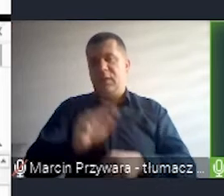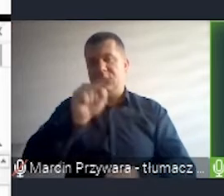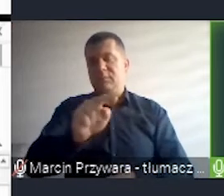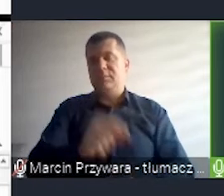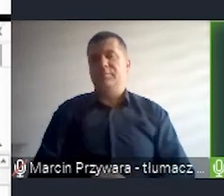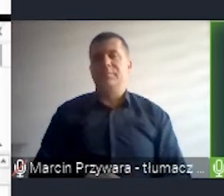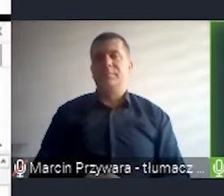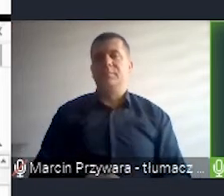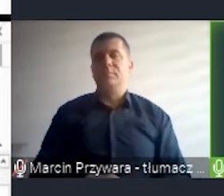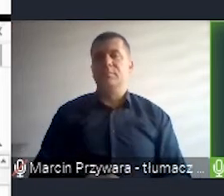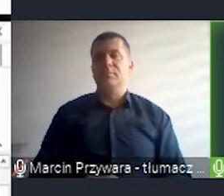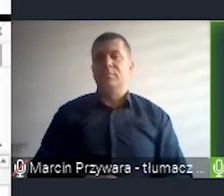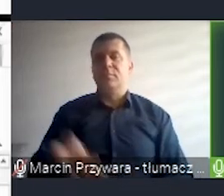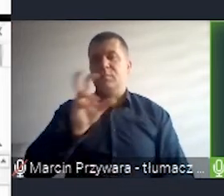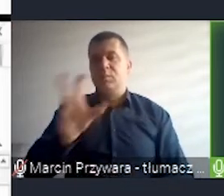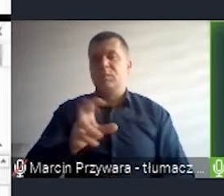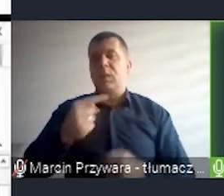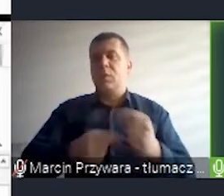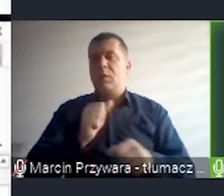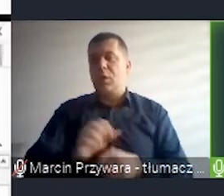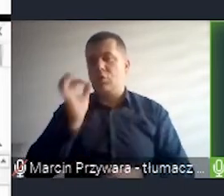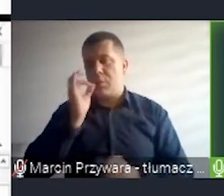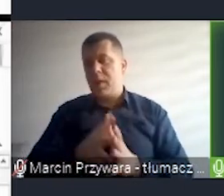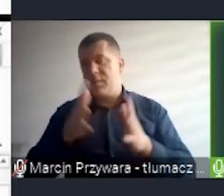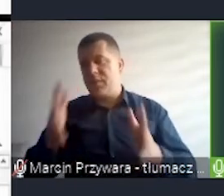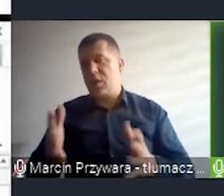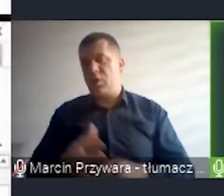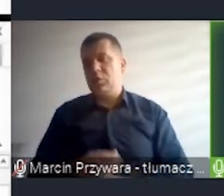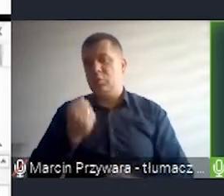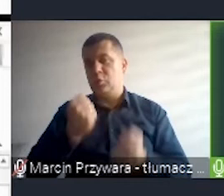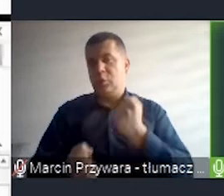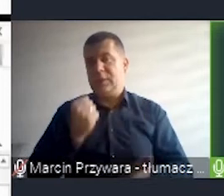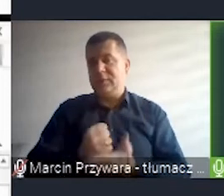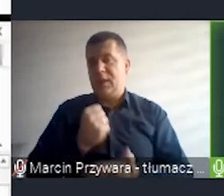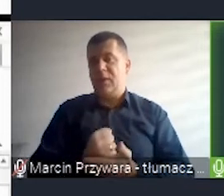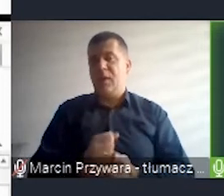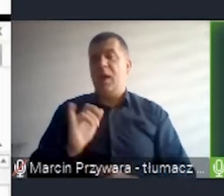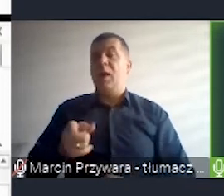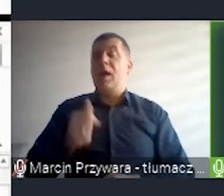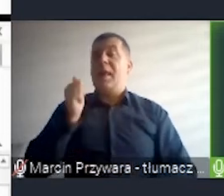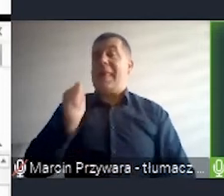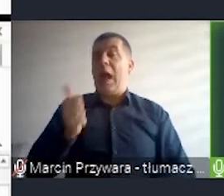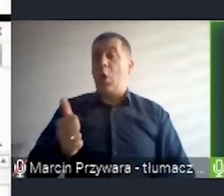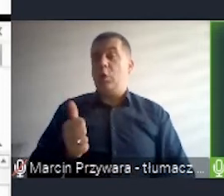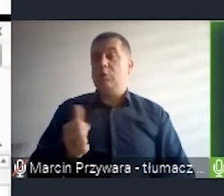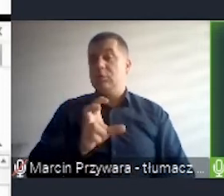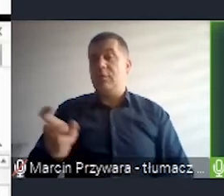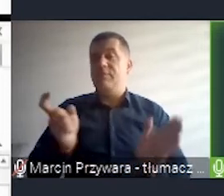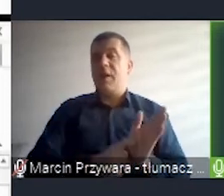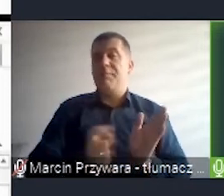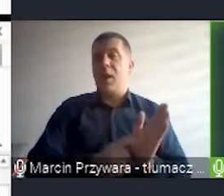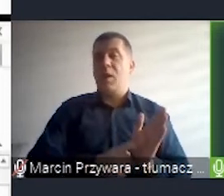bezpośrednio tego. Czy produkty są odpowiedniej jakości? Trudna kwestia, ale jeżeli chodzi o jakość, to przede wszystkim jakości